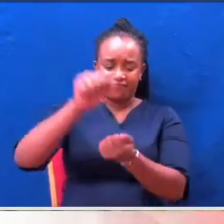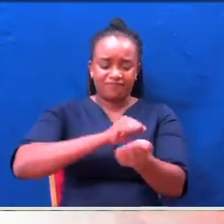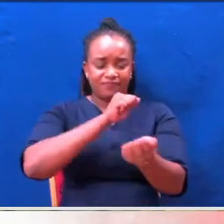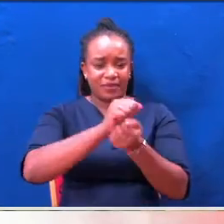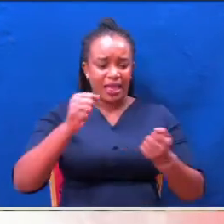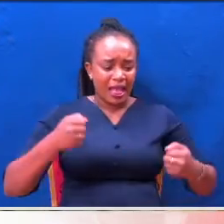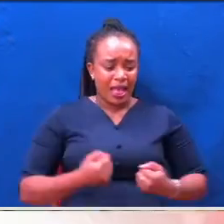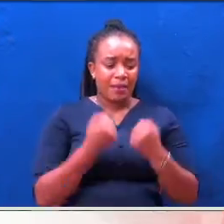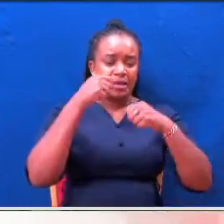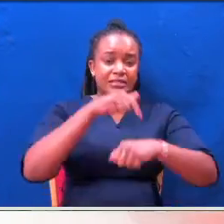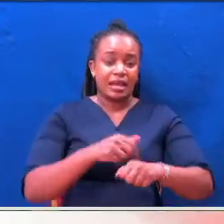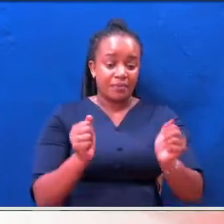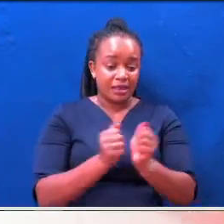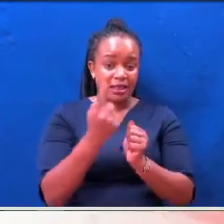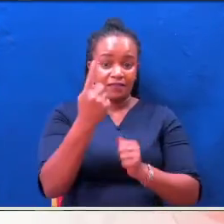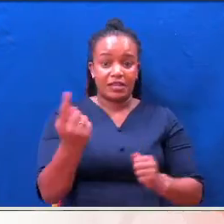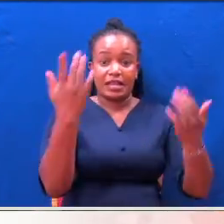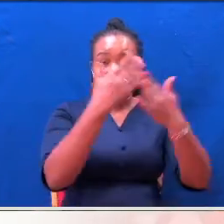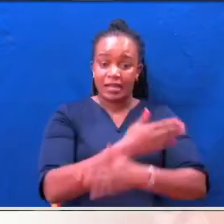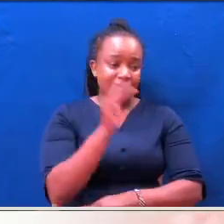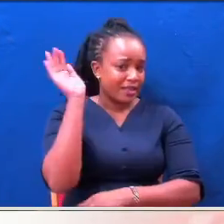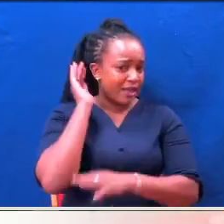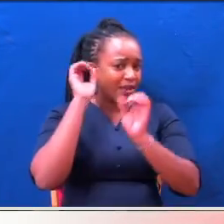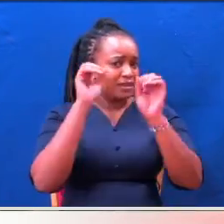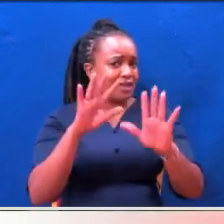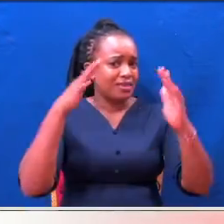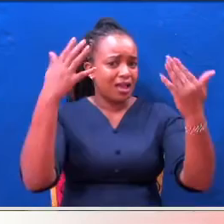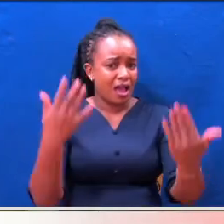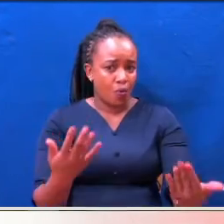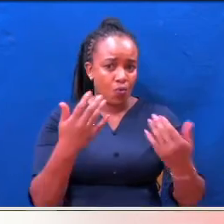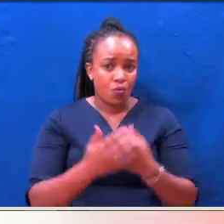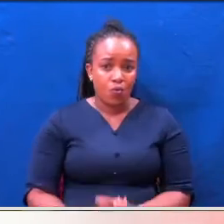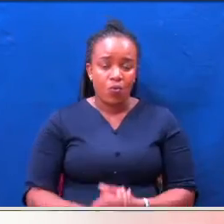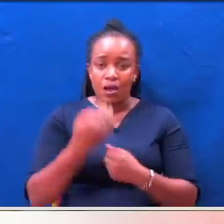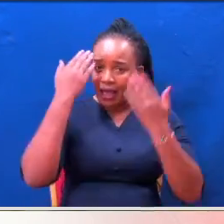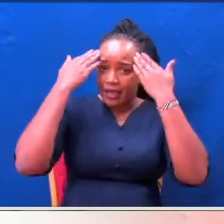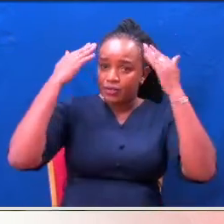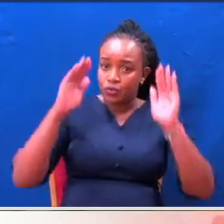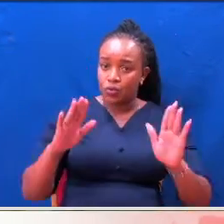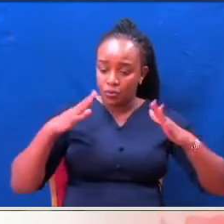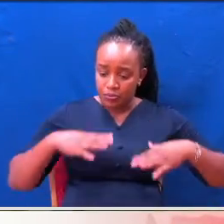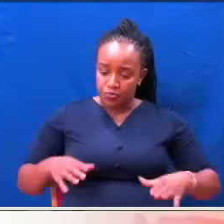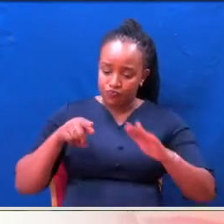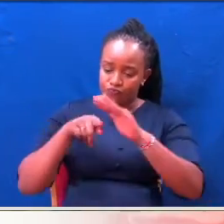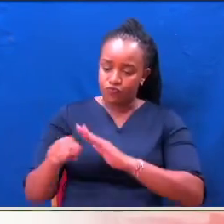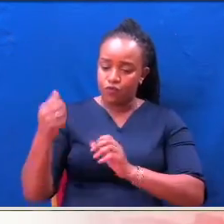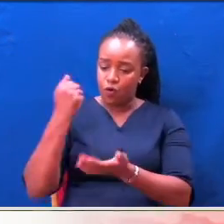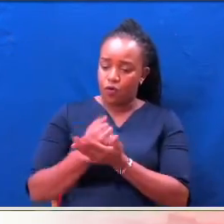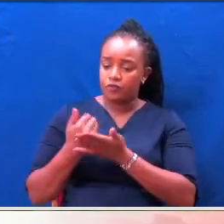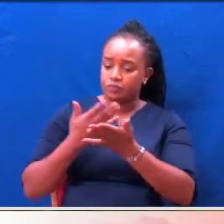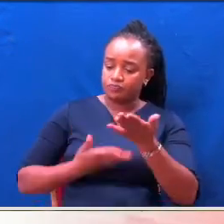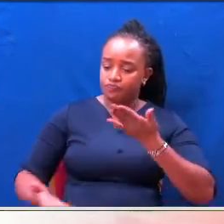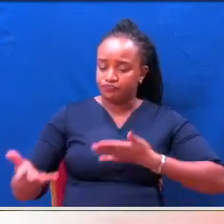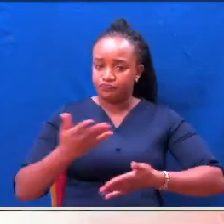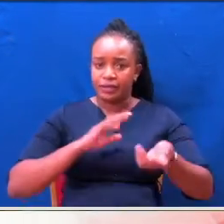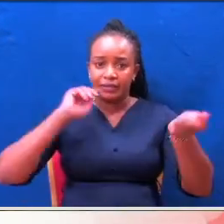5 usiku wasisikie. Sasa sijui ni nani wakikaa kwenye ofisi huko tena wanageuza yale mazungumzo ambayo tulikuwa tumezungumza zile katasa ambazo